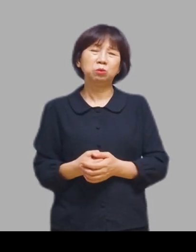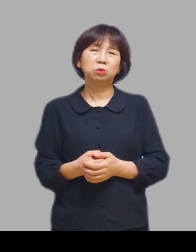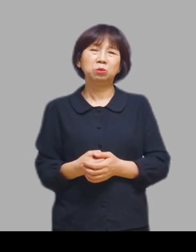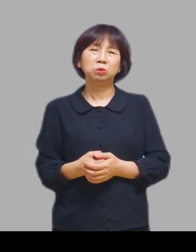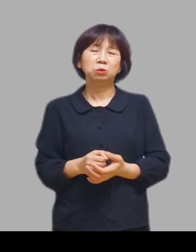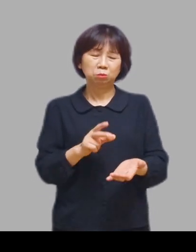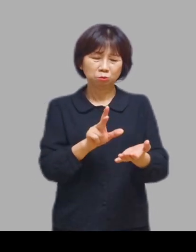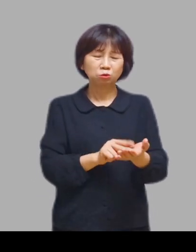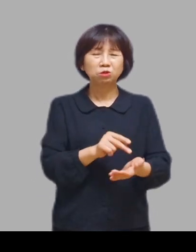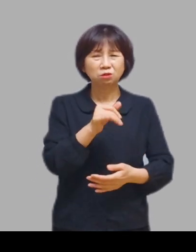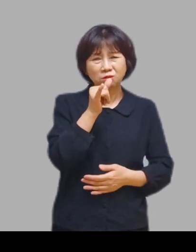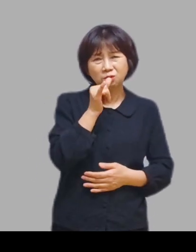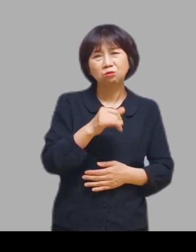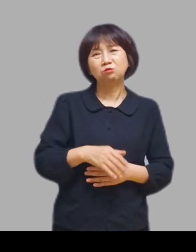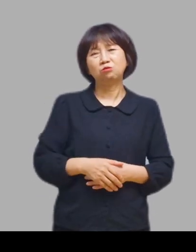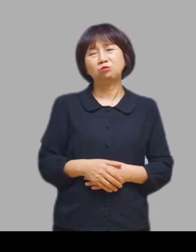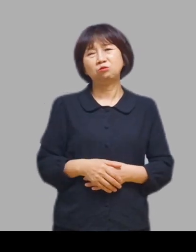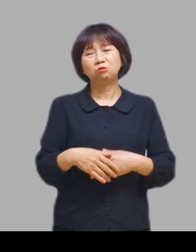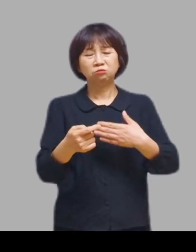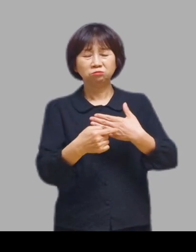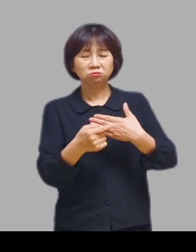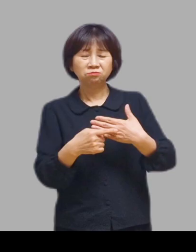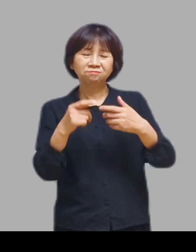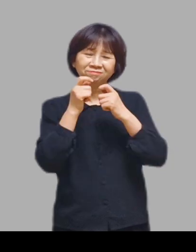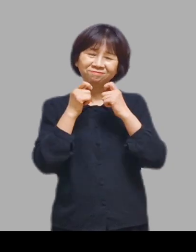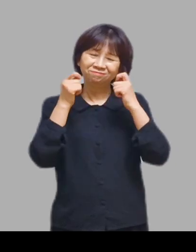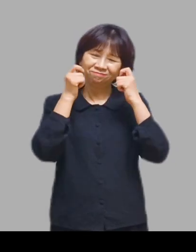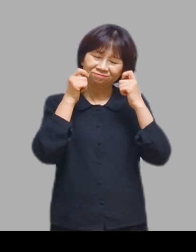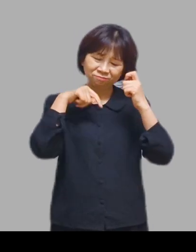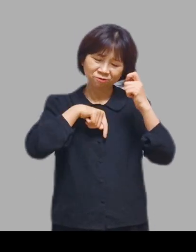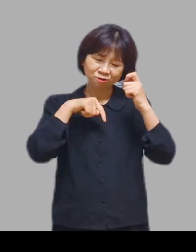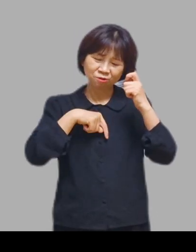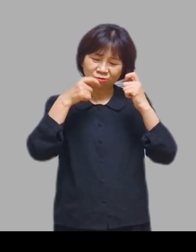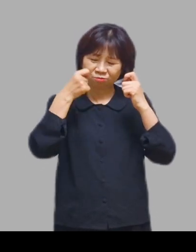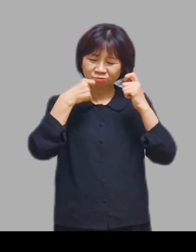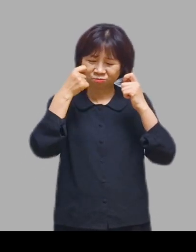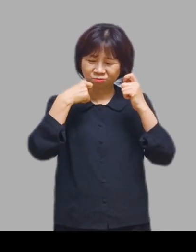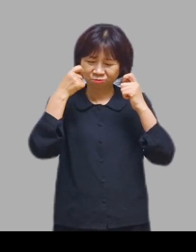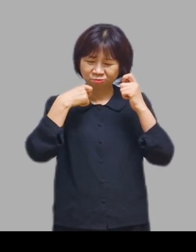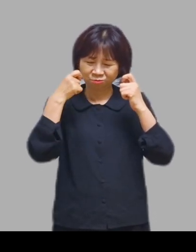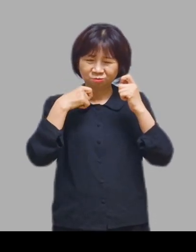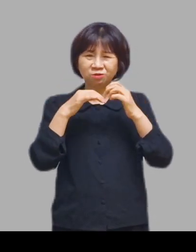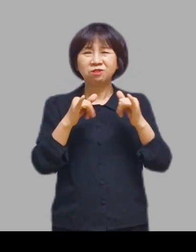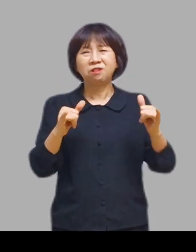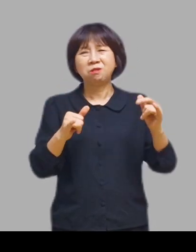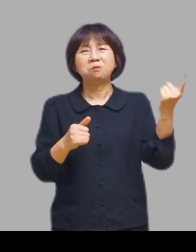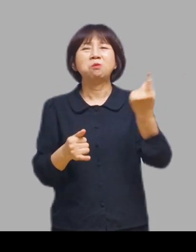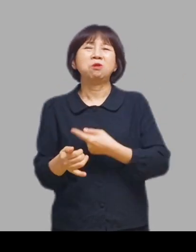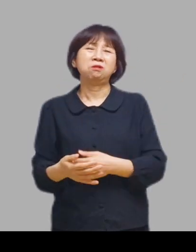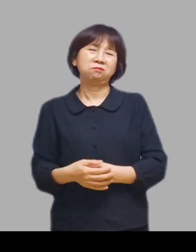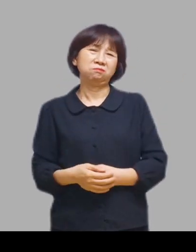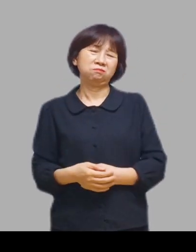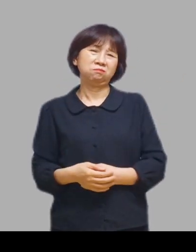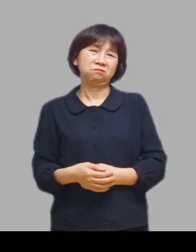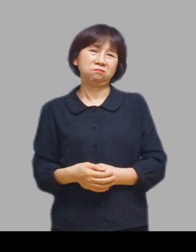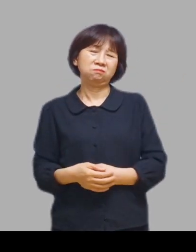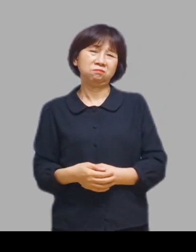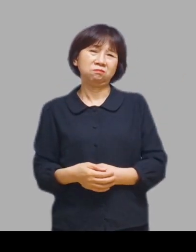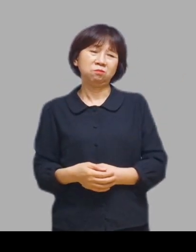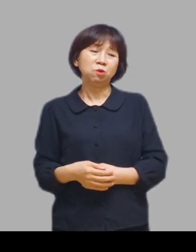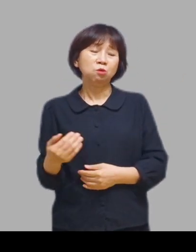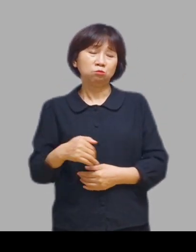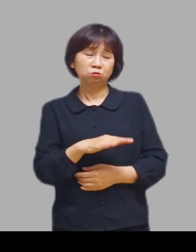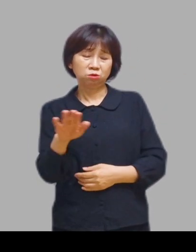옵니다. 겉으로는 웃지만 속으로는 울고 있는 사람이 찾아옵니다. 그런데 우리가 그